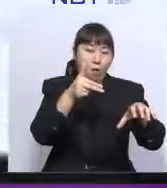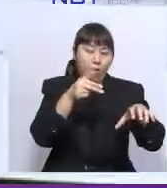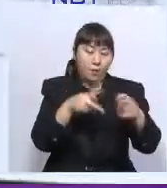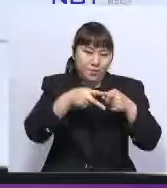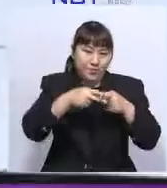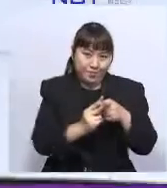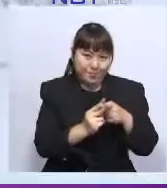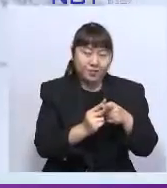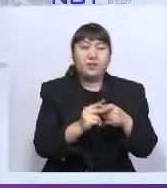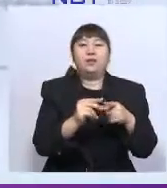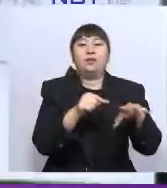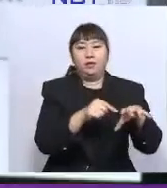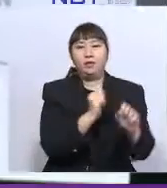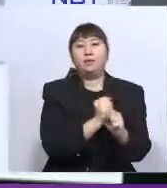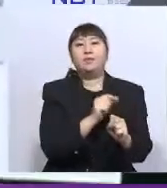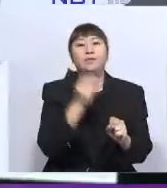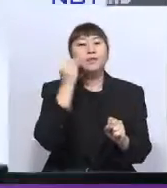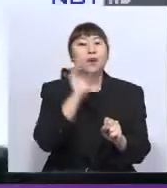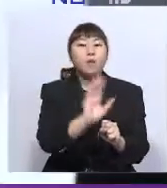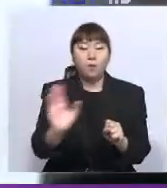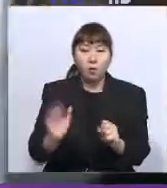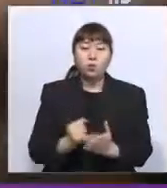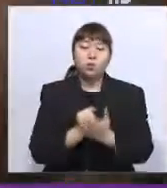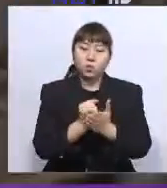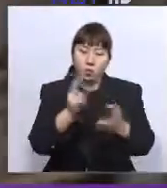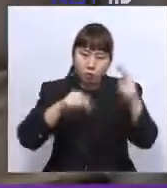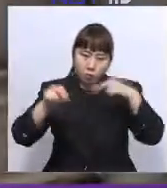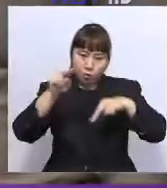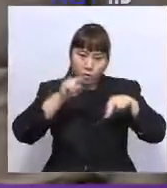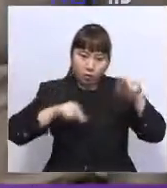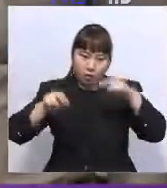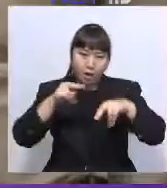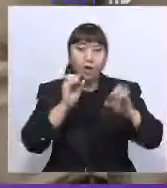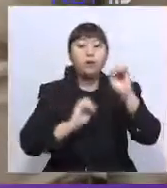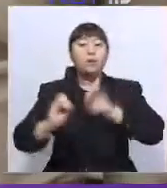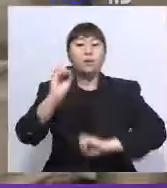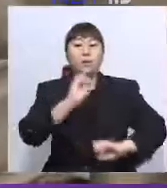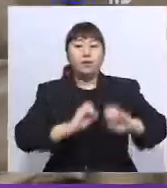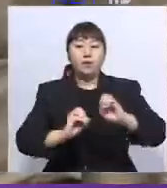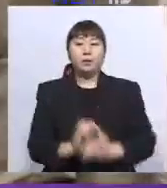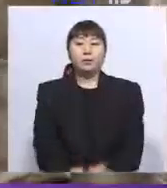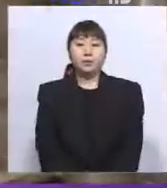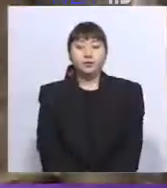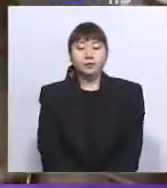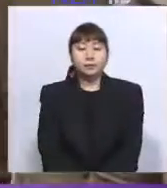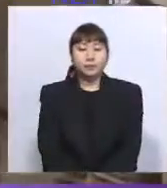ดอีกซ้ำอีกอย่างนึงด้วยนะคะจะได้เป็นการเพิ่มมาตรการช่วยกันดูแลความปลอดภัยให้ด้วย